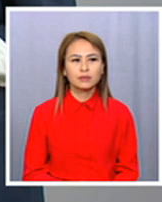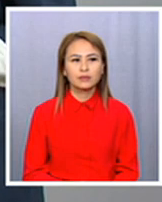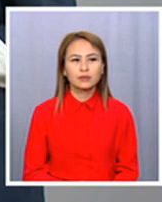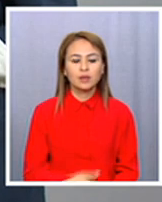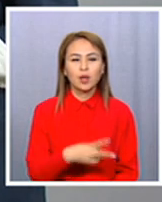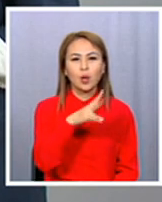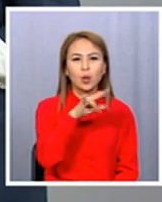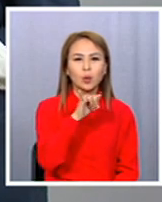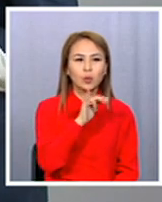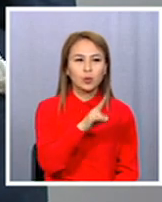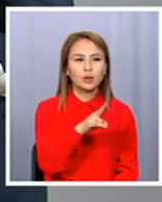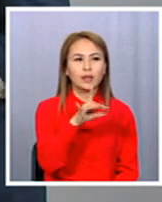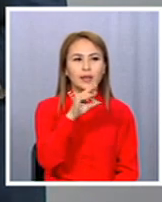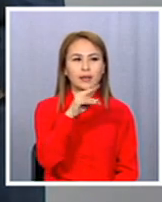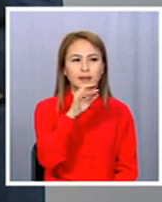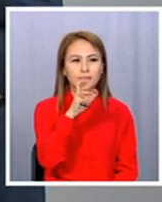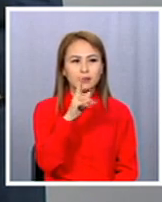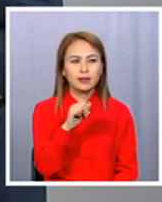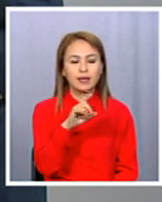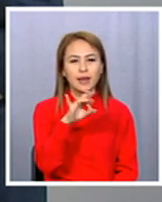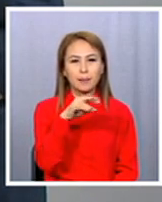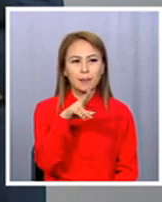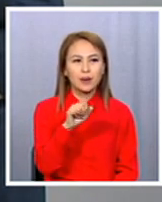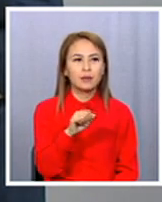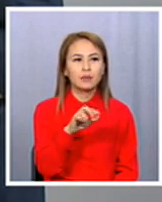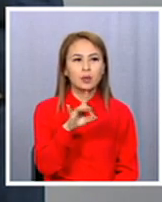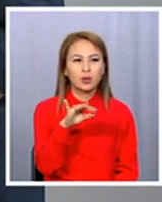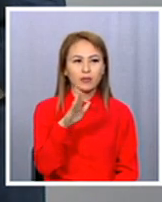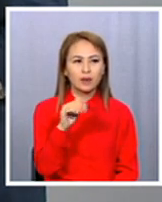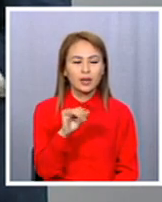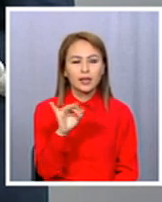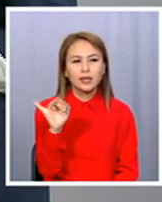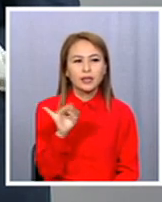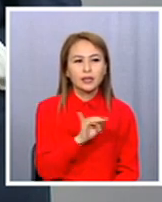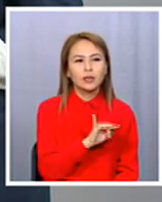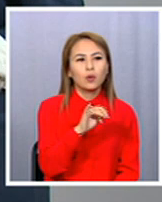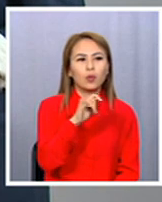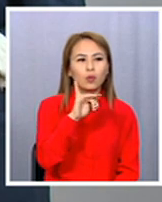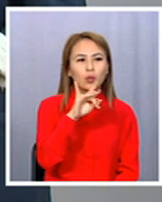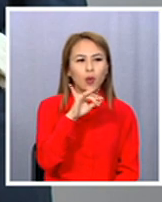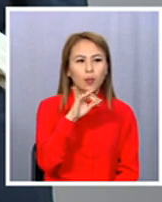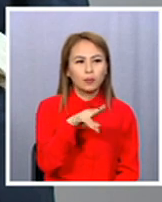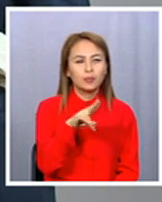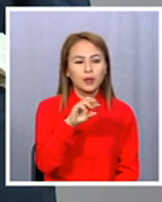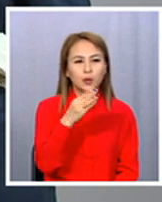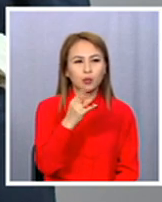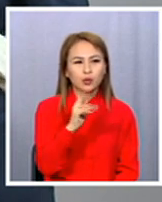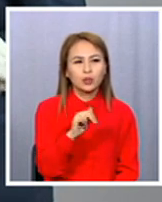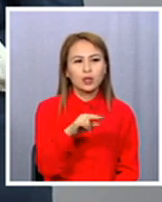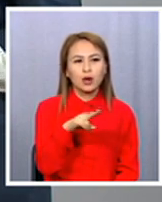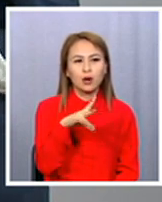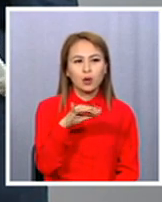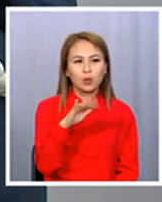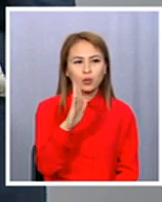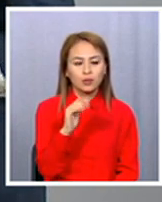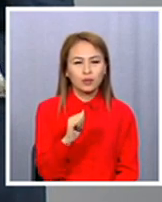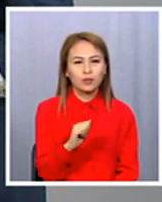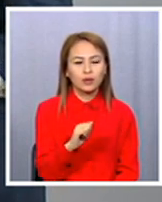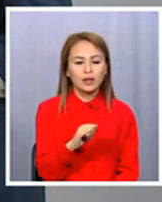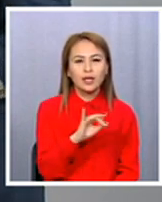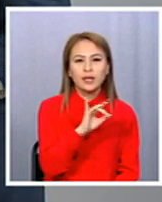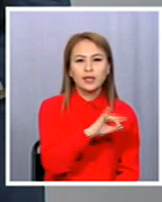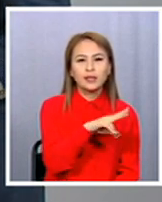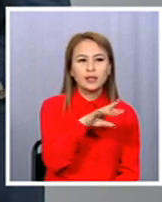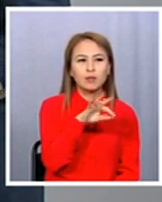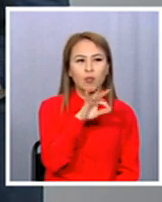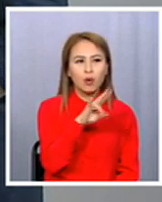Лук, редиска, репа, брюква и укроп, петрушка, клюква